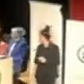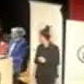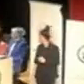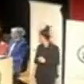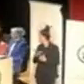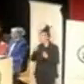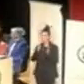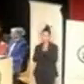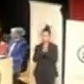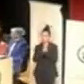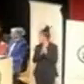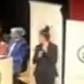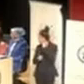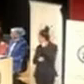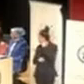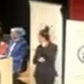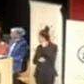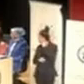dilerim.